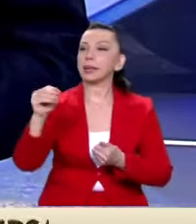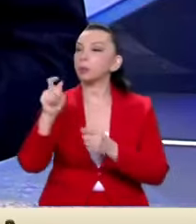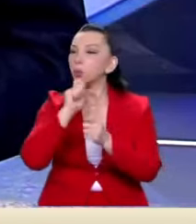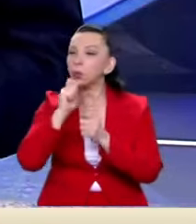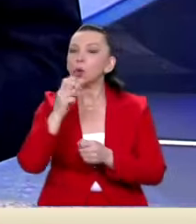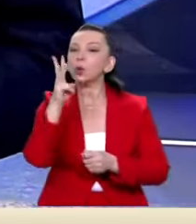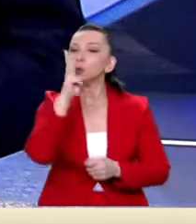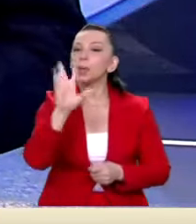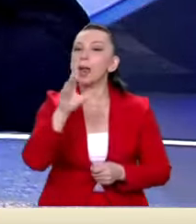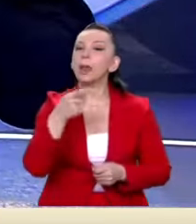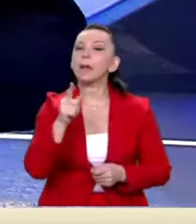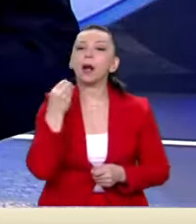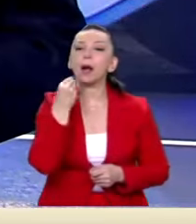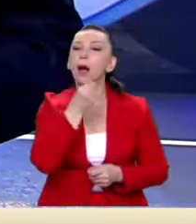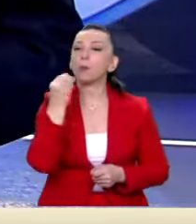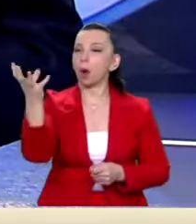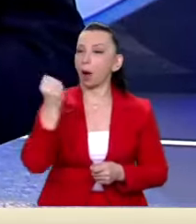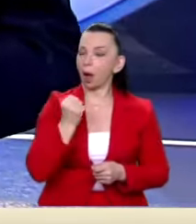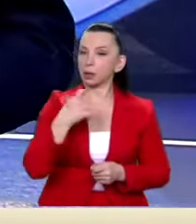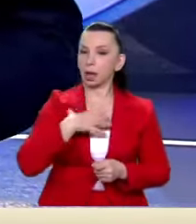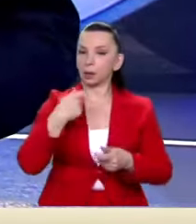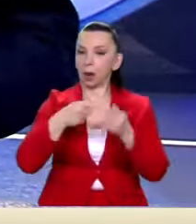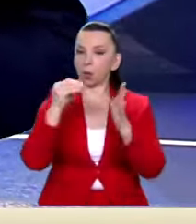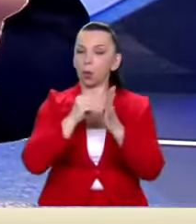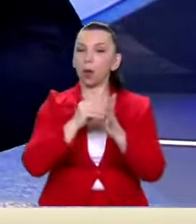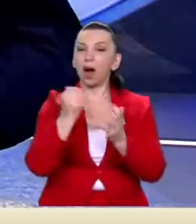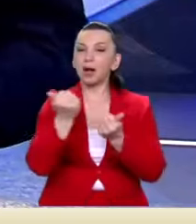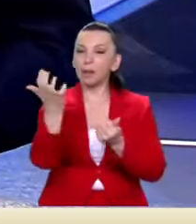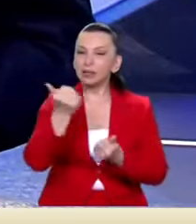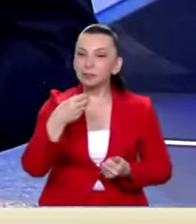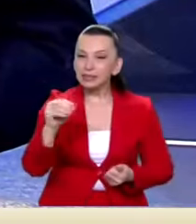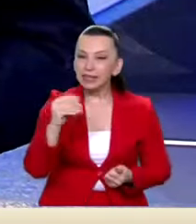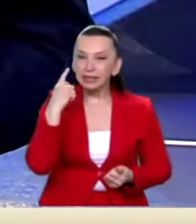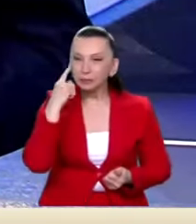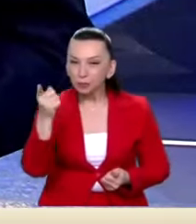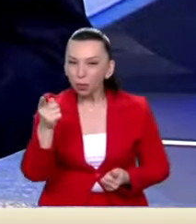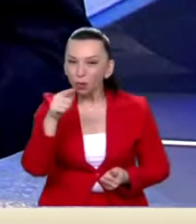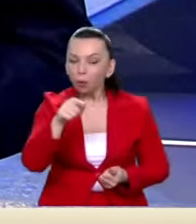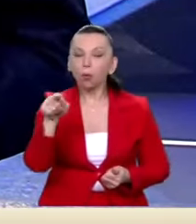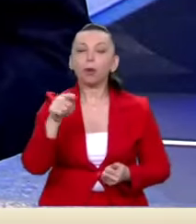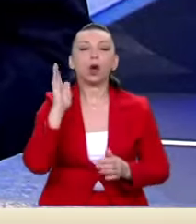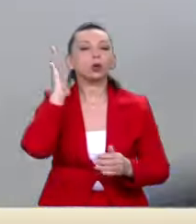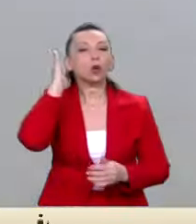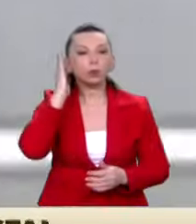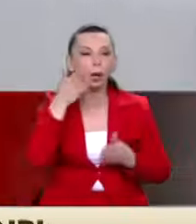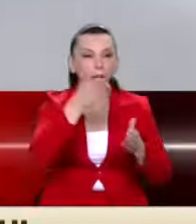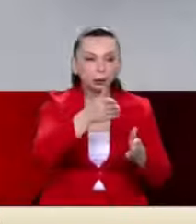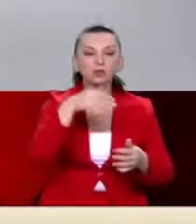lira kapora aldı kendi hesabına. Galerici ise olan biteni ancak notere gidince anladı.